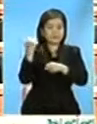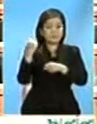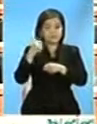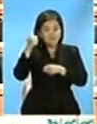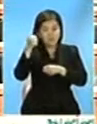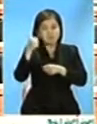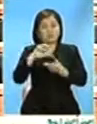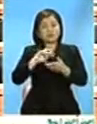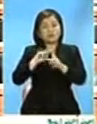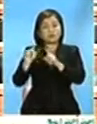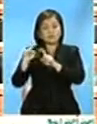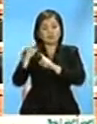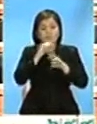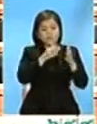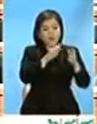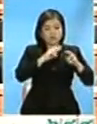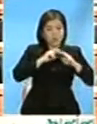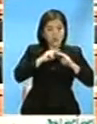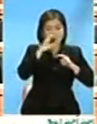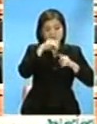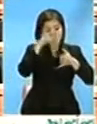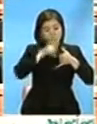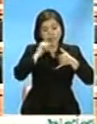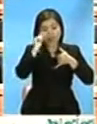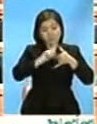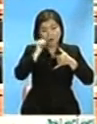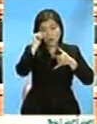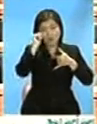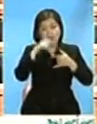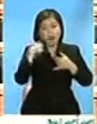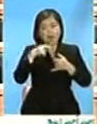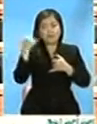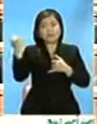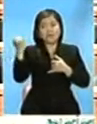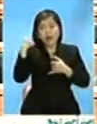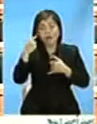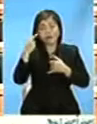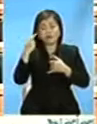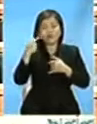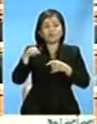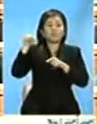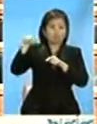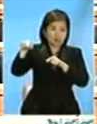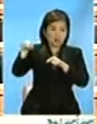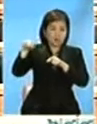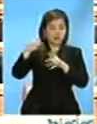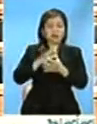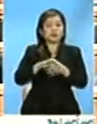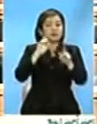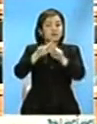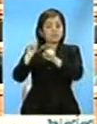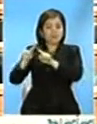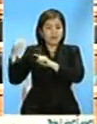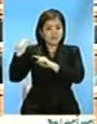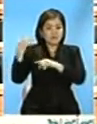กฝ่ายเราหรือฝ่ายตัวเองขึ้นมาบอกว่าเป็นคนดีและใครเป็นคนชั่วครับฝ่ายตรงกันข้ามผมคิดว่าทุกขั้วทาง